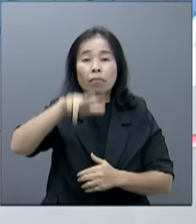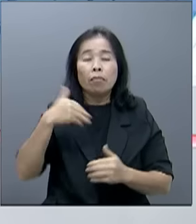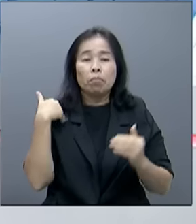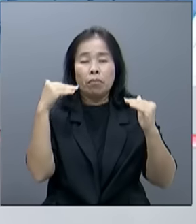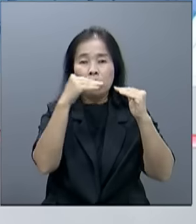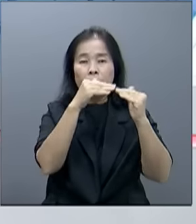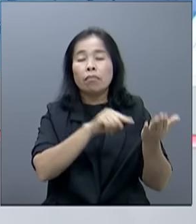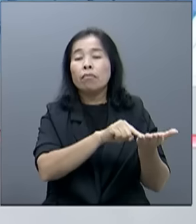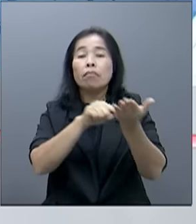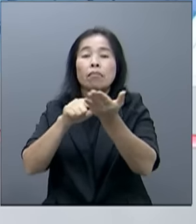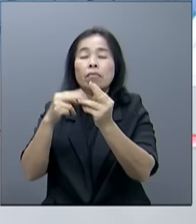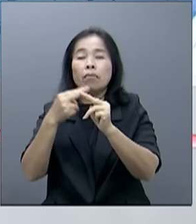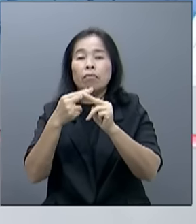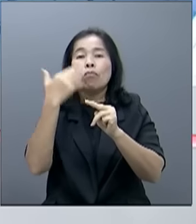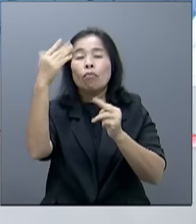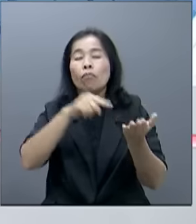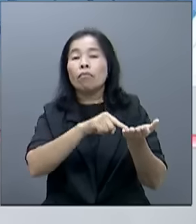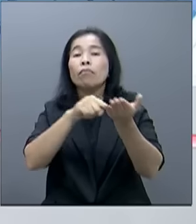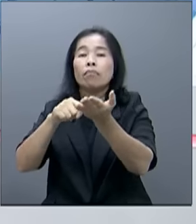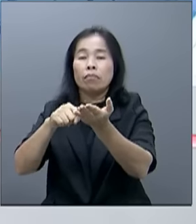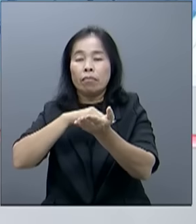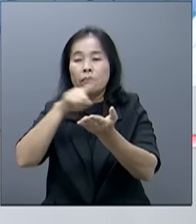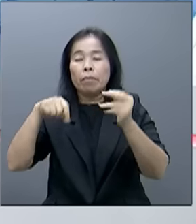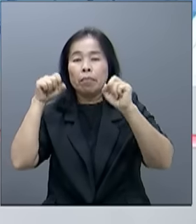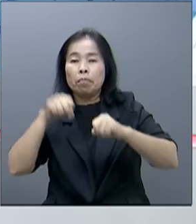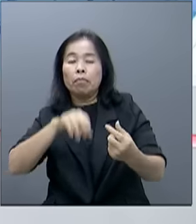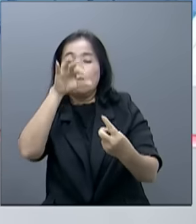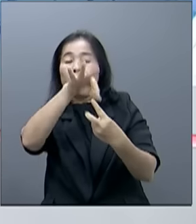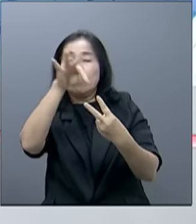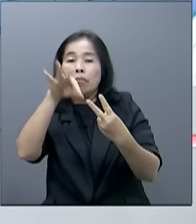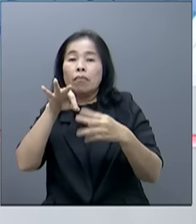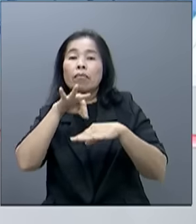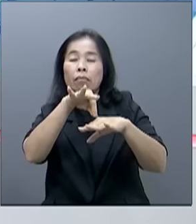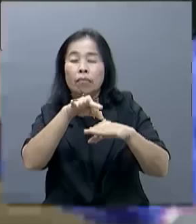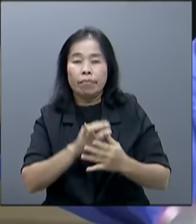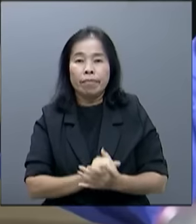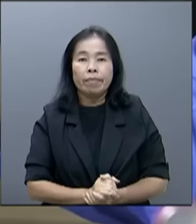เดตนายกในสภาลงมติเลือกและแต่งตั้งเป็นนายกค่ะ